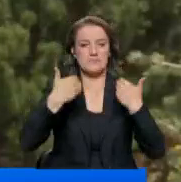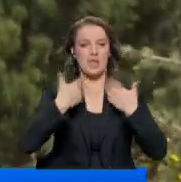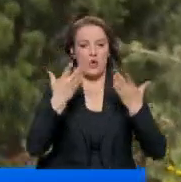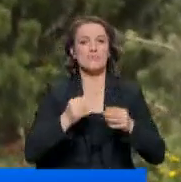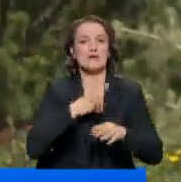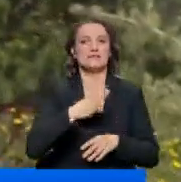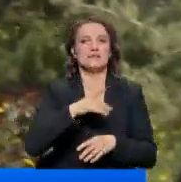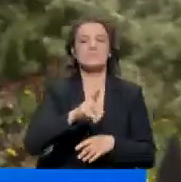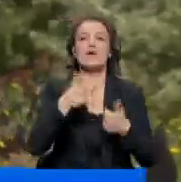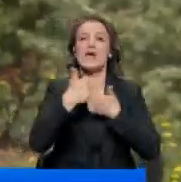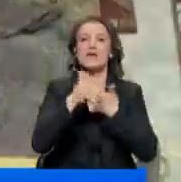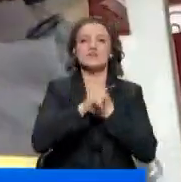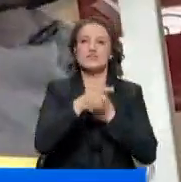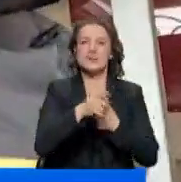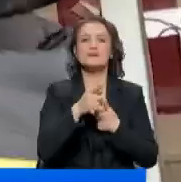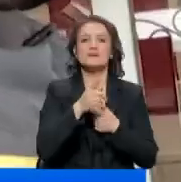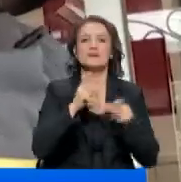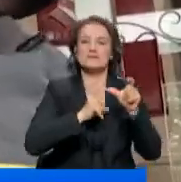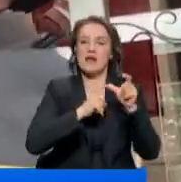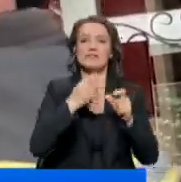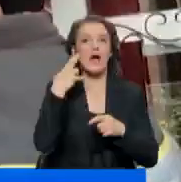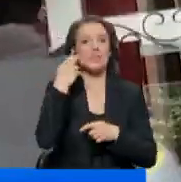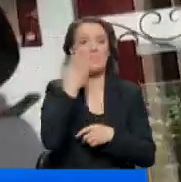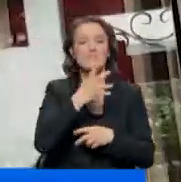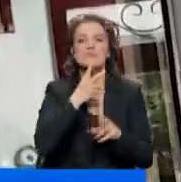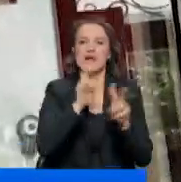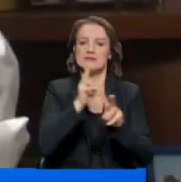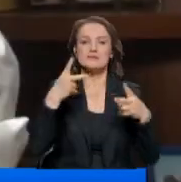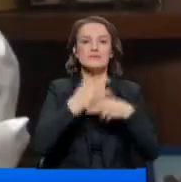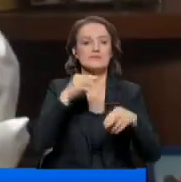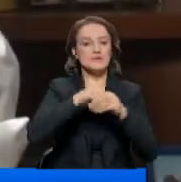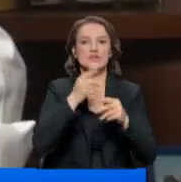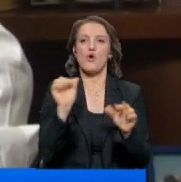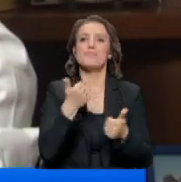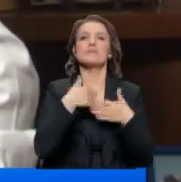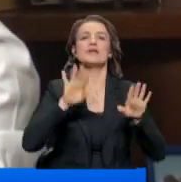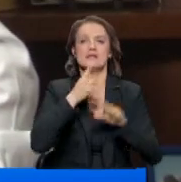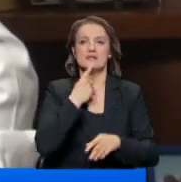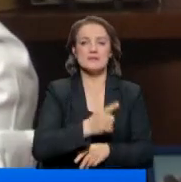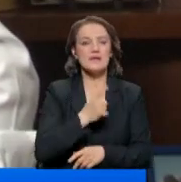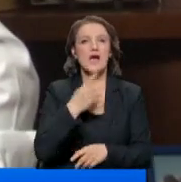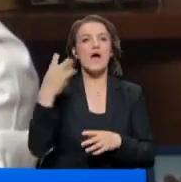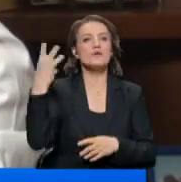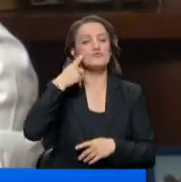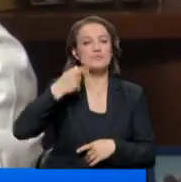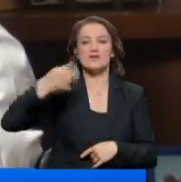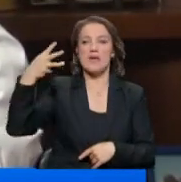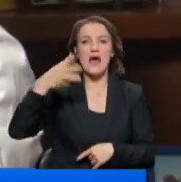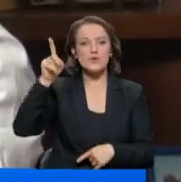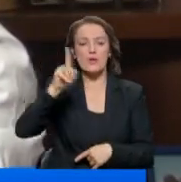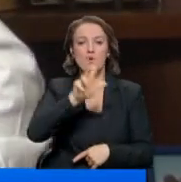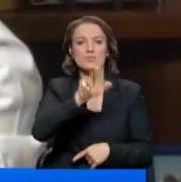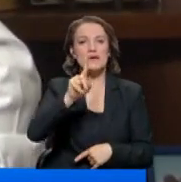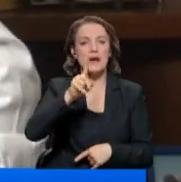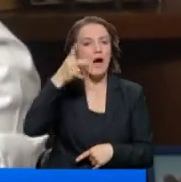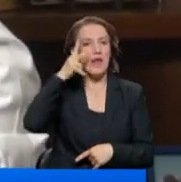Selvi Kılıçdaroğlu da önemli değil demekle yetindi kesinti için. Erdoğan 31 Aralık'ta imzaladığı zamları geri çekinceye